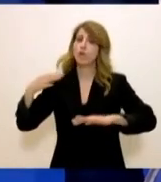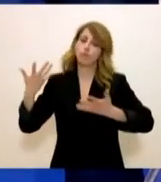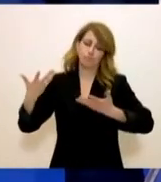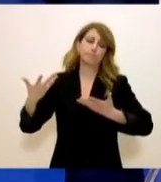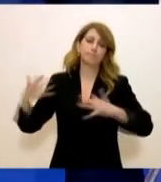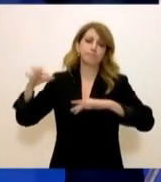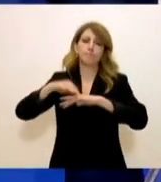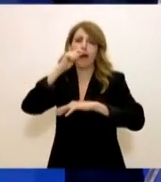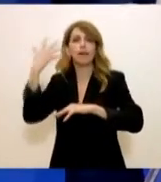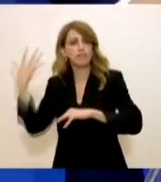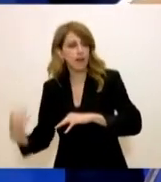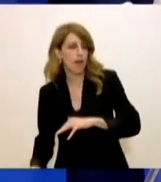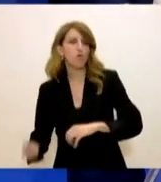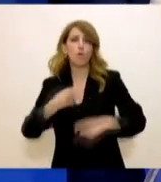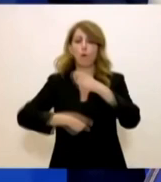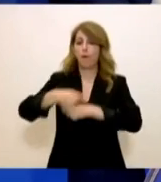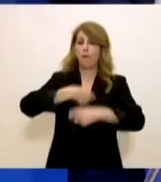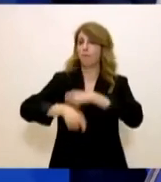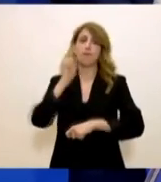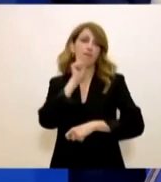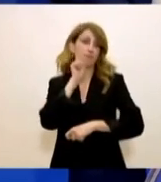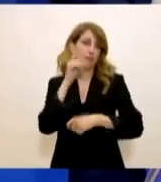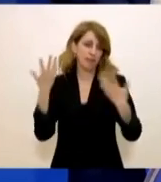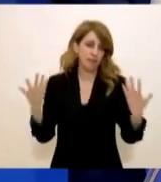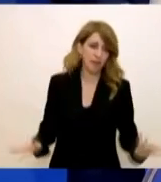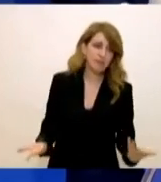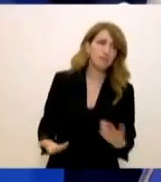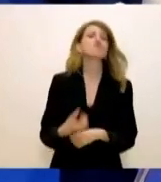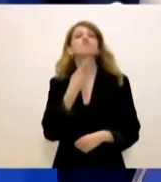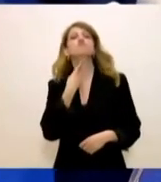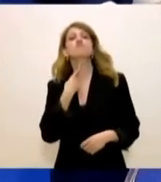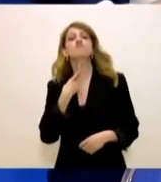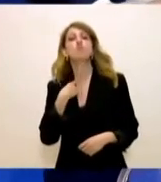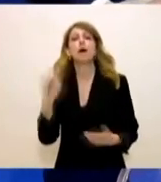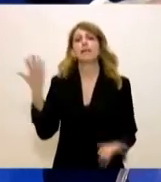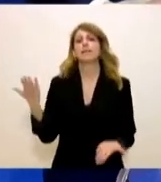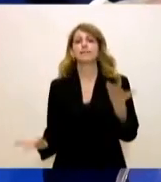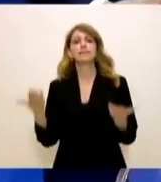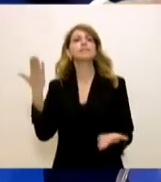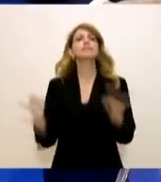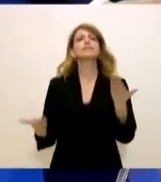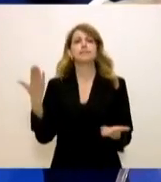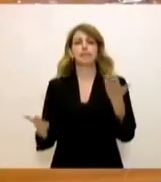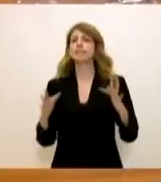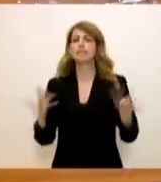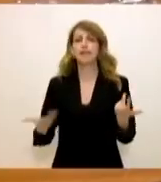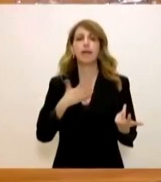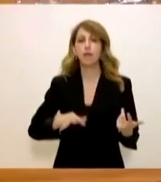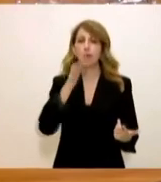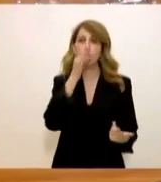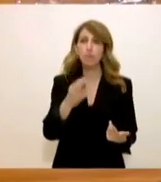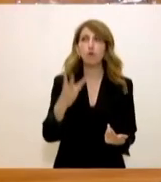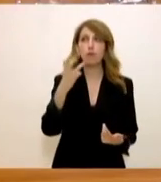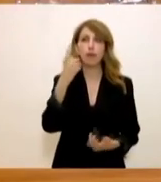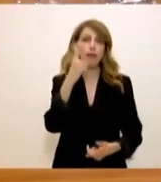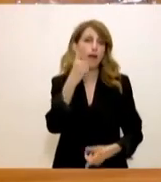αρέσουν πάρα πολύ οι συσχετισμοί όπως εί οπότε θέλω να πω ότι η ιστορία επαναλαμβάνεται γιατί πριν 31